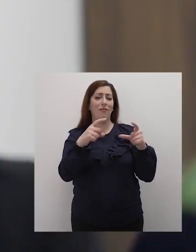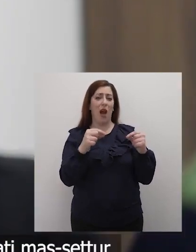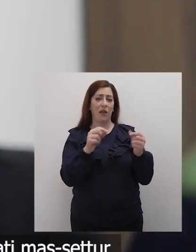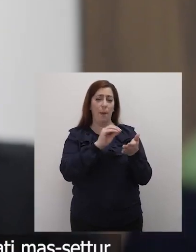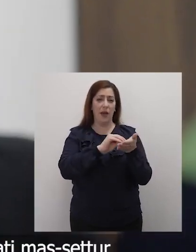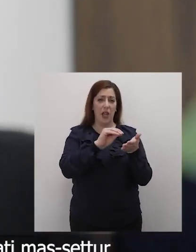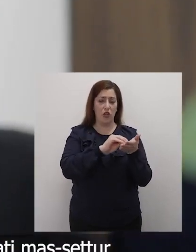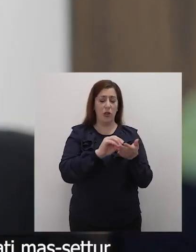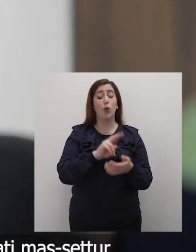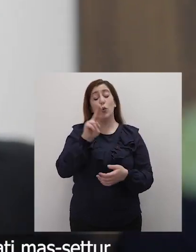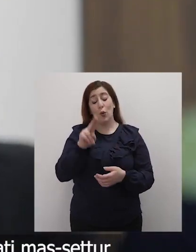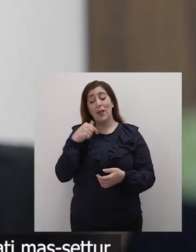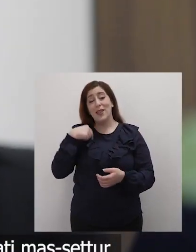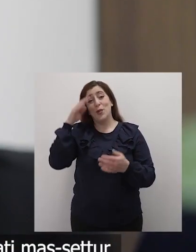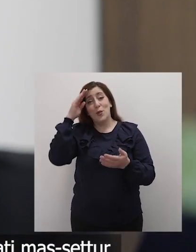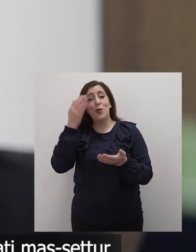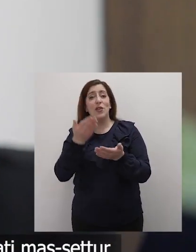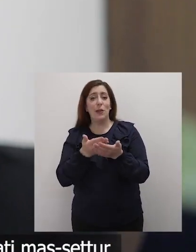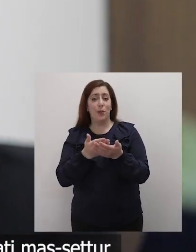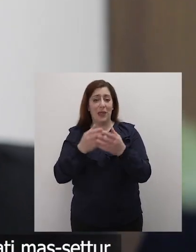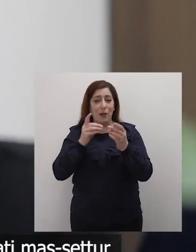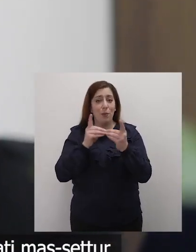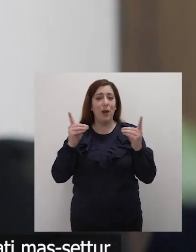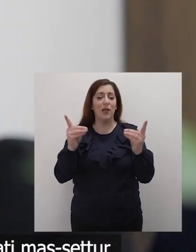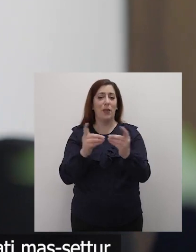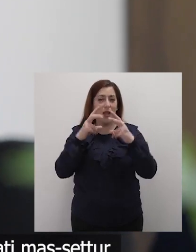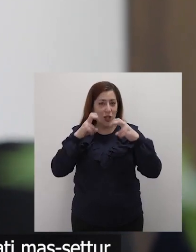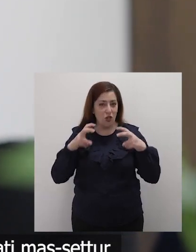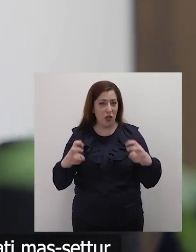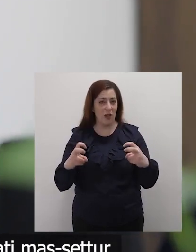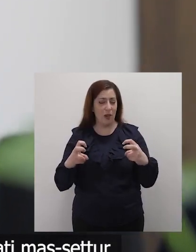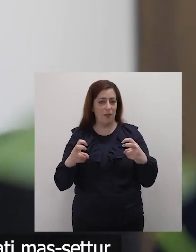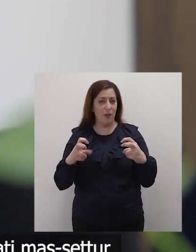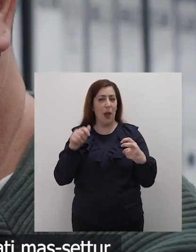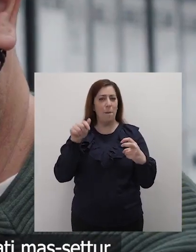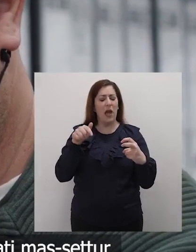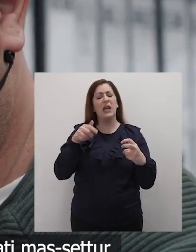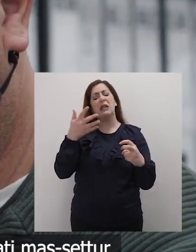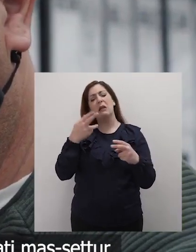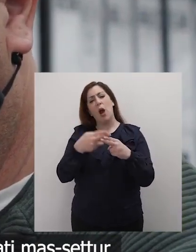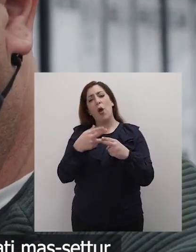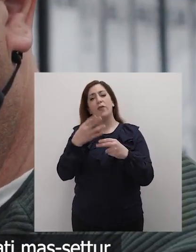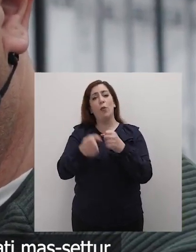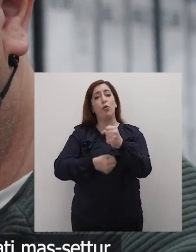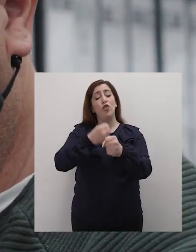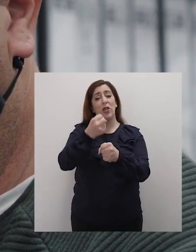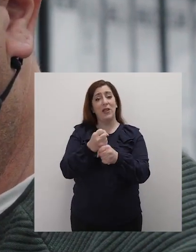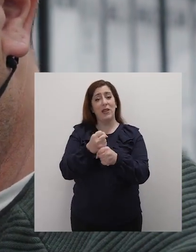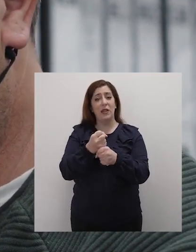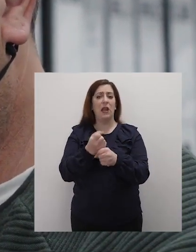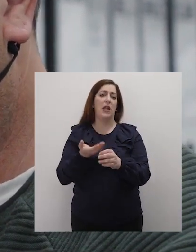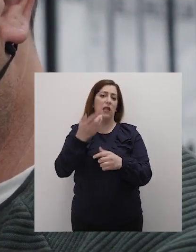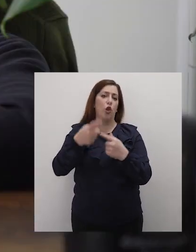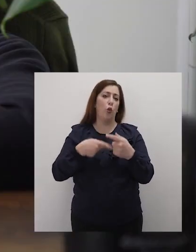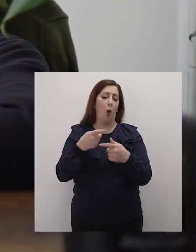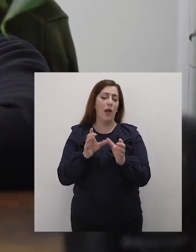and the research department where we process and administer projects related to the disability sector I also